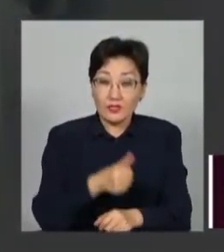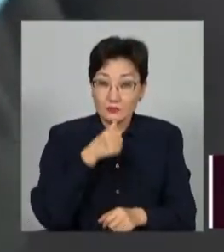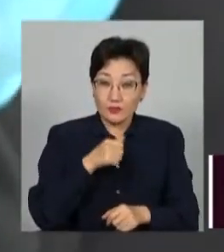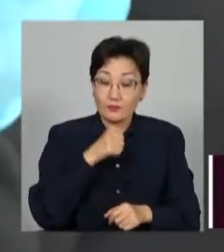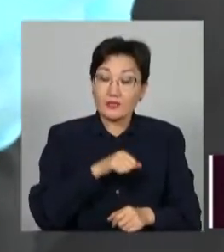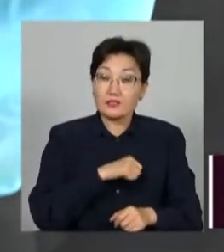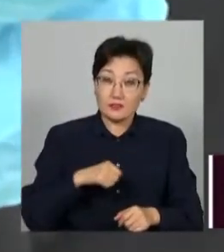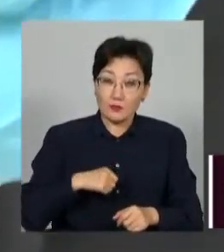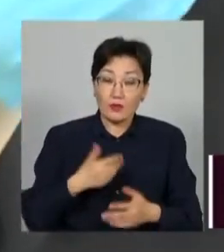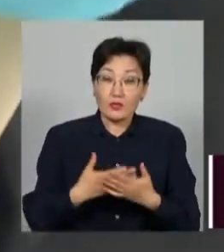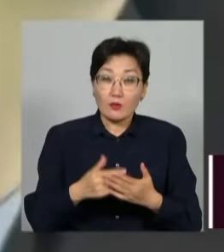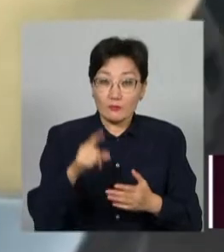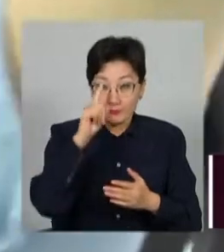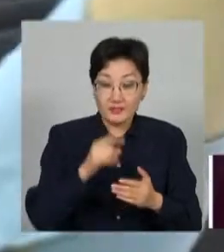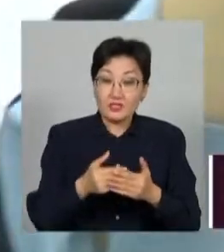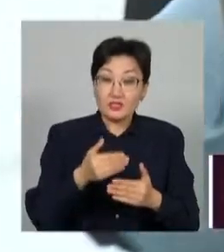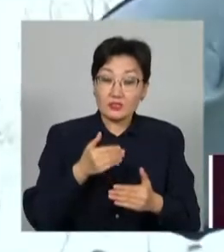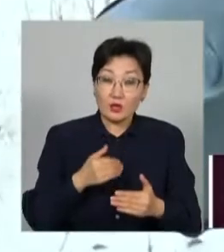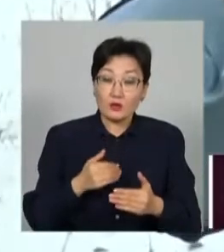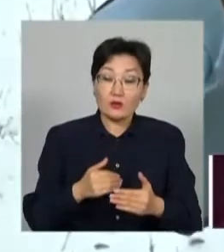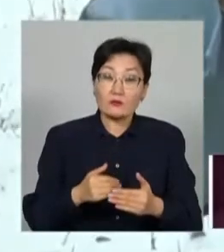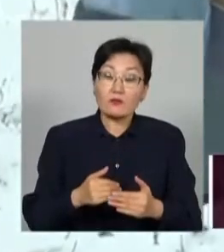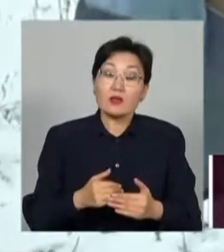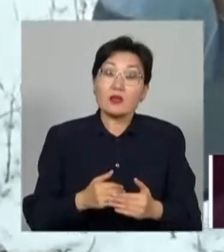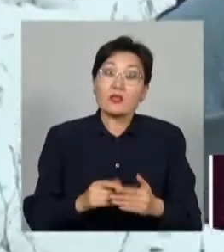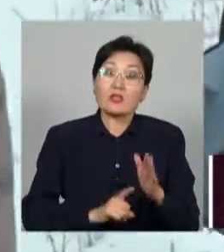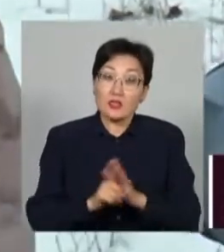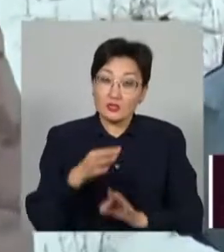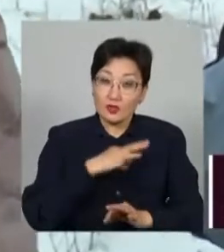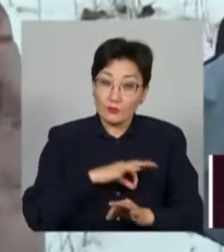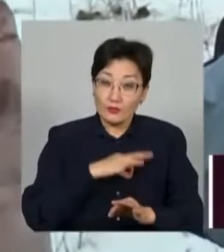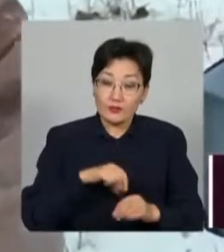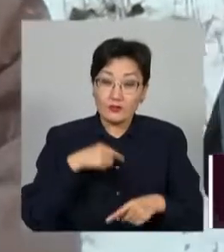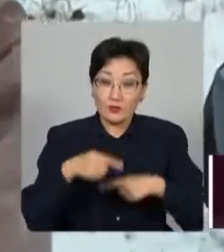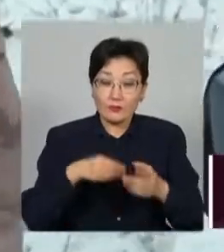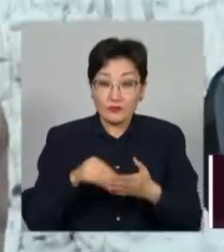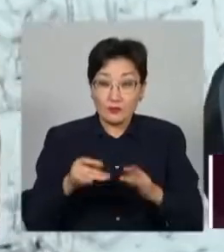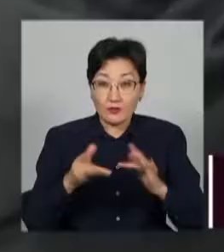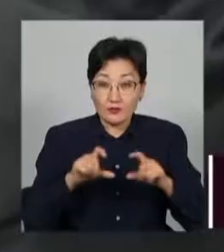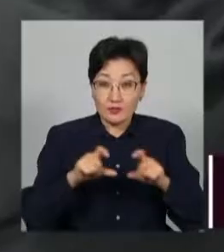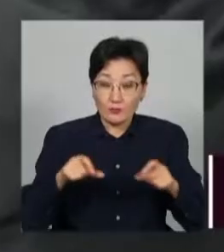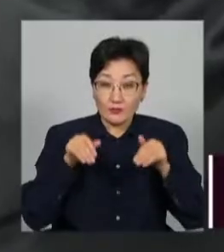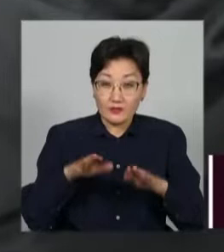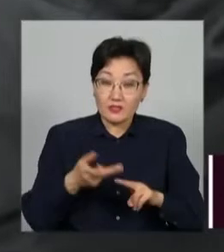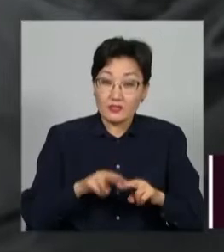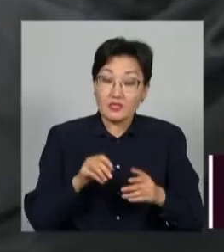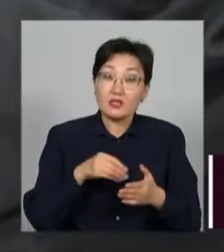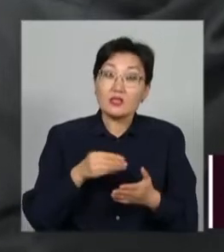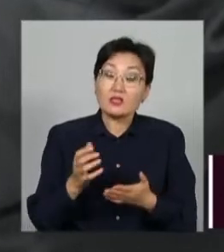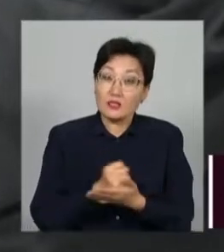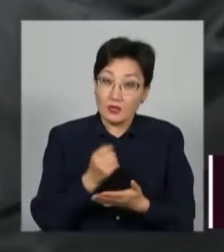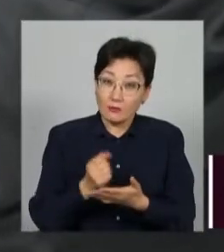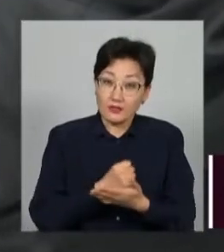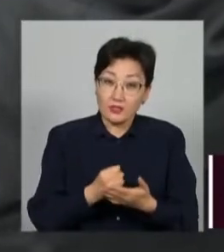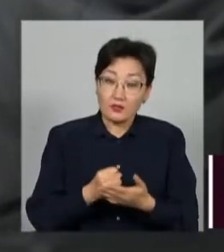попробовала первый раз около месяца назад и пристрастилась. Приобретала их через интернет-магазин и решила этим зарабатывать. А